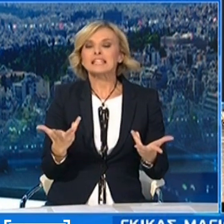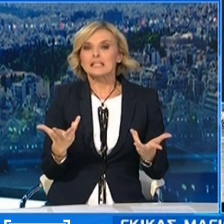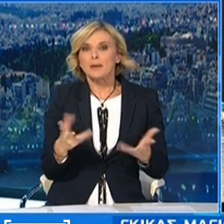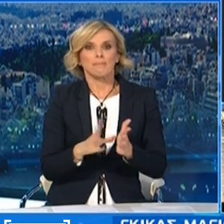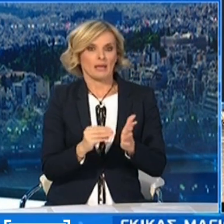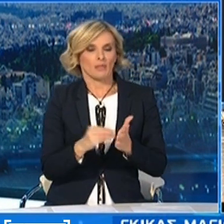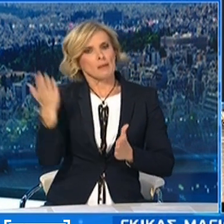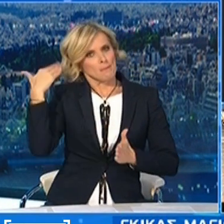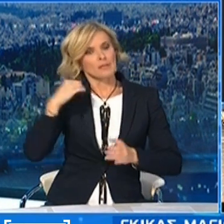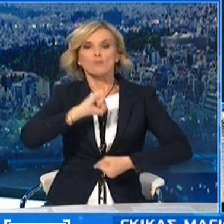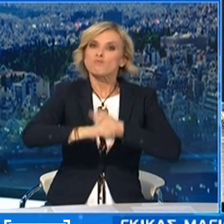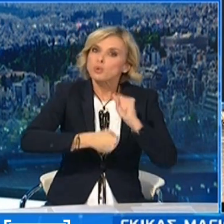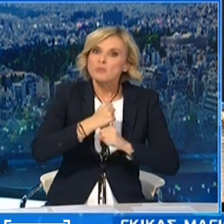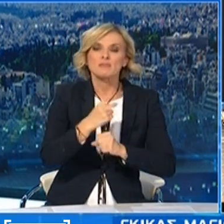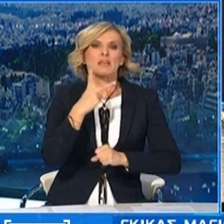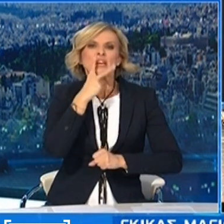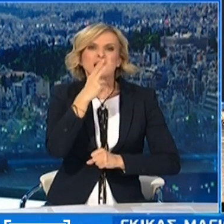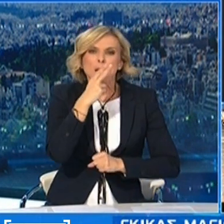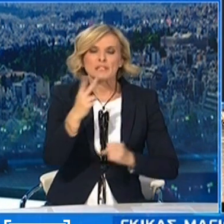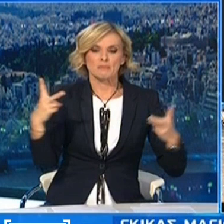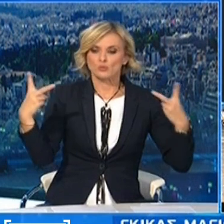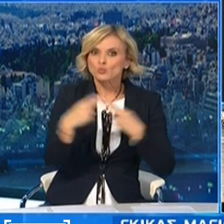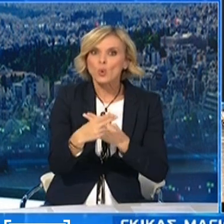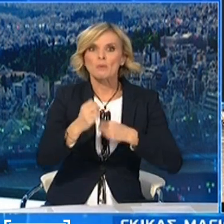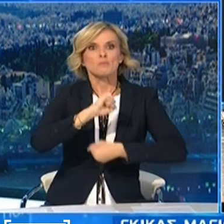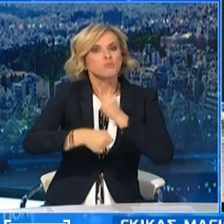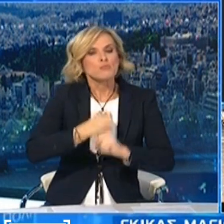ενός μέτρου που πριν από χρόνια όντως φάνταζε αδύνατο για την